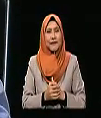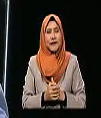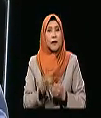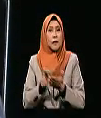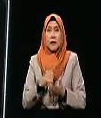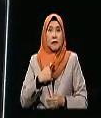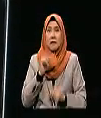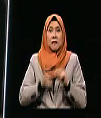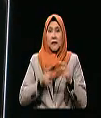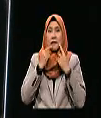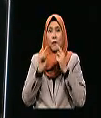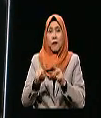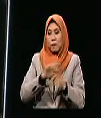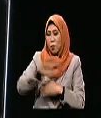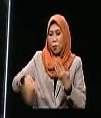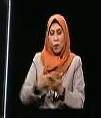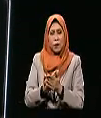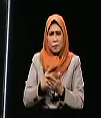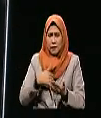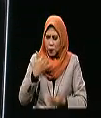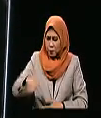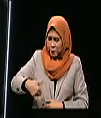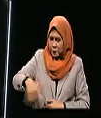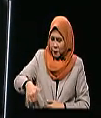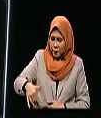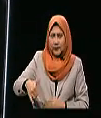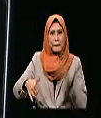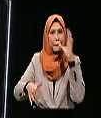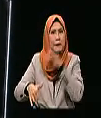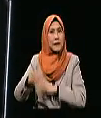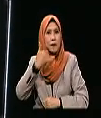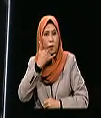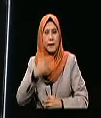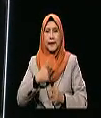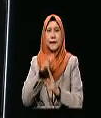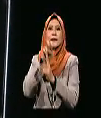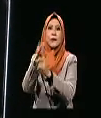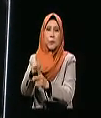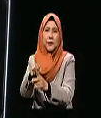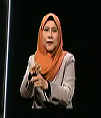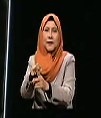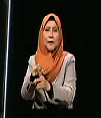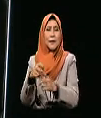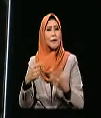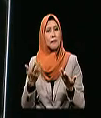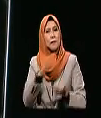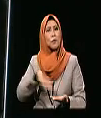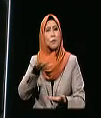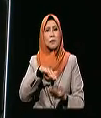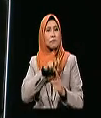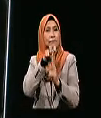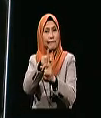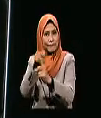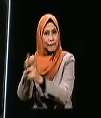dapat menjawab sekaligus. Saya tengok ada miss call, saya terus call balik. Dan saya call dah, saya kata hampir semua, saya call